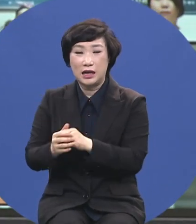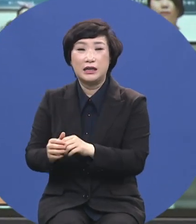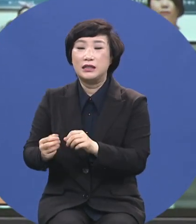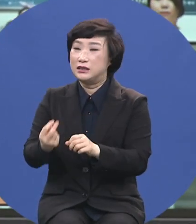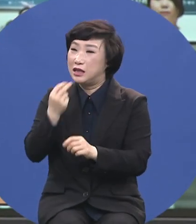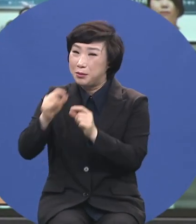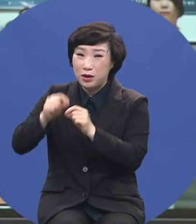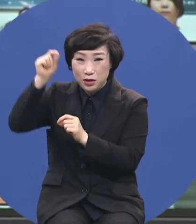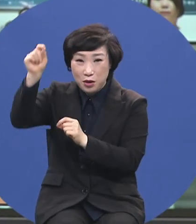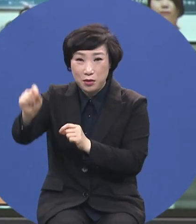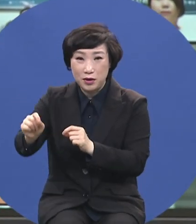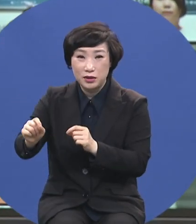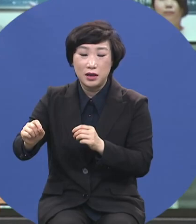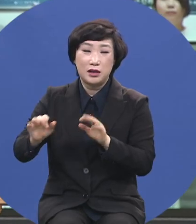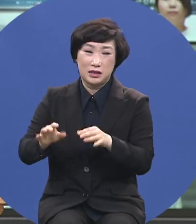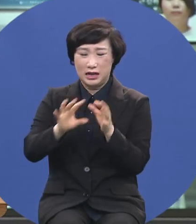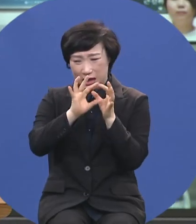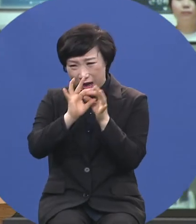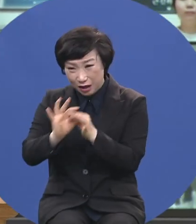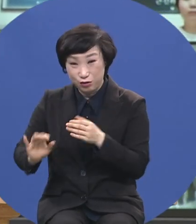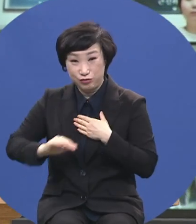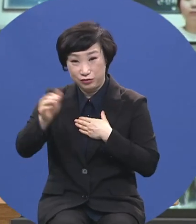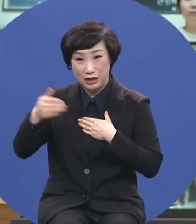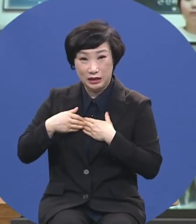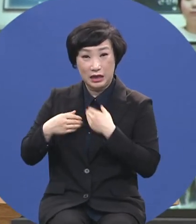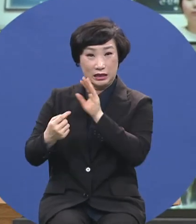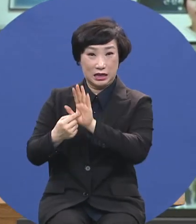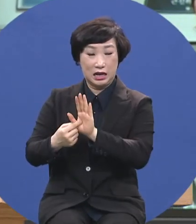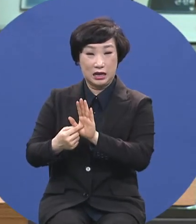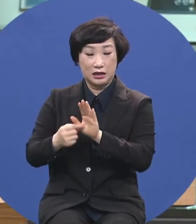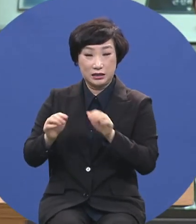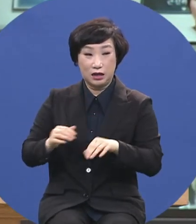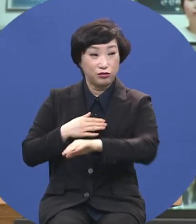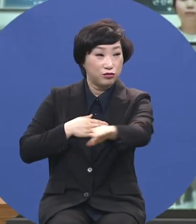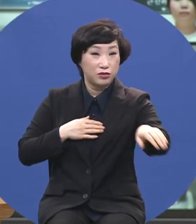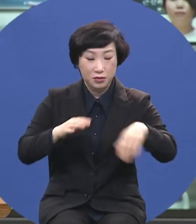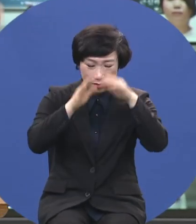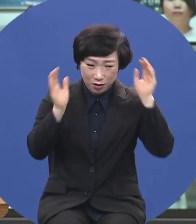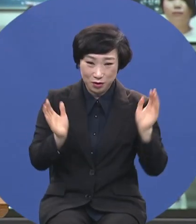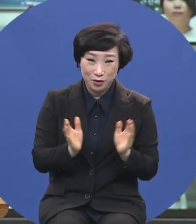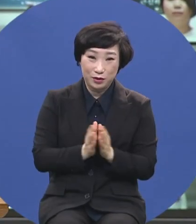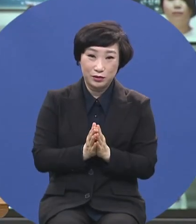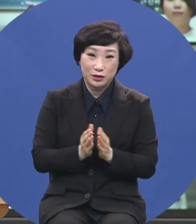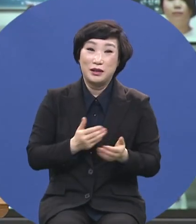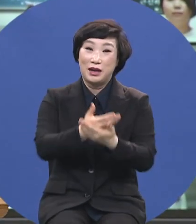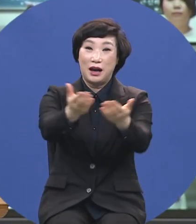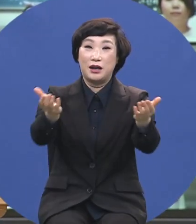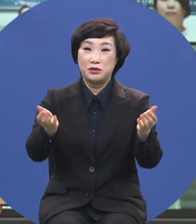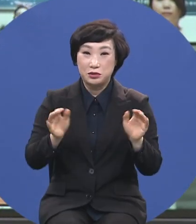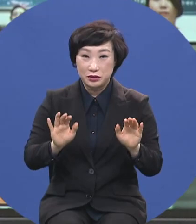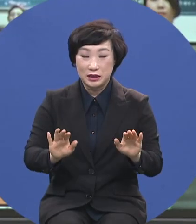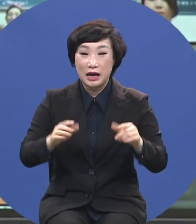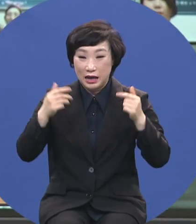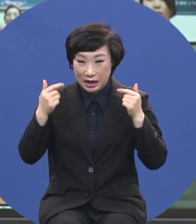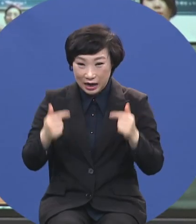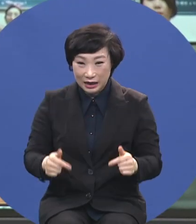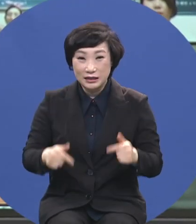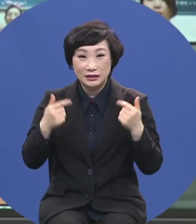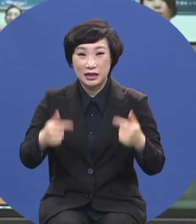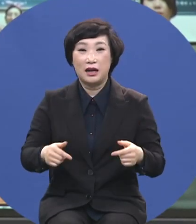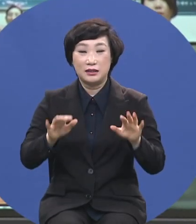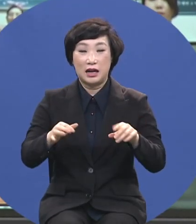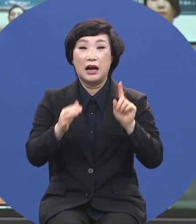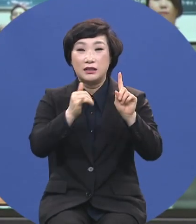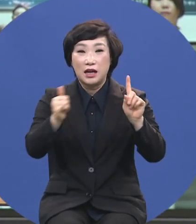영원한 생명을 무제한으로 나타내서 모든 자에게 다 주어서 한